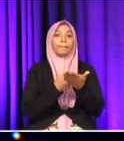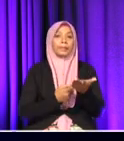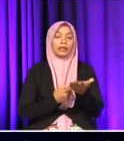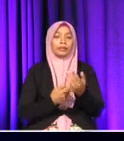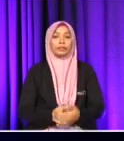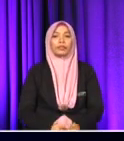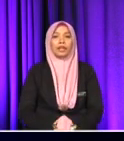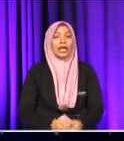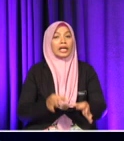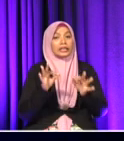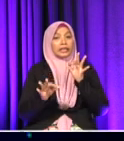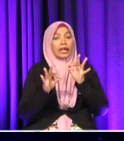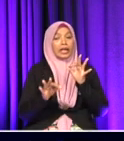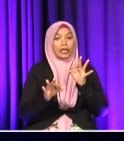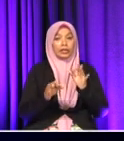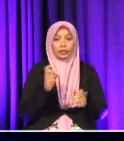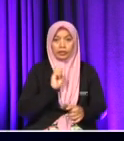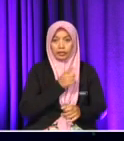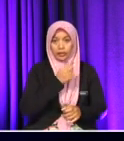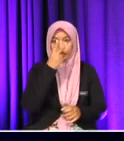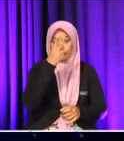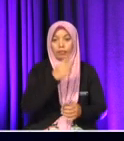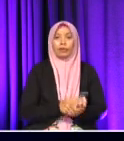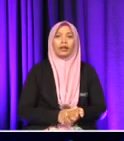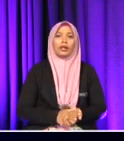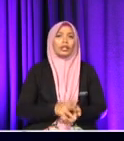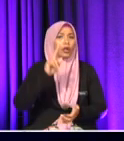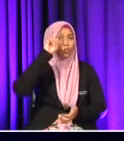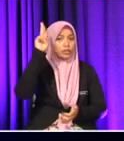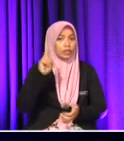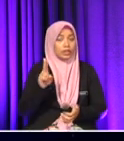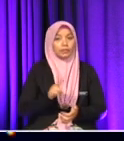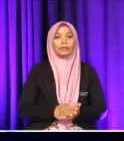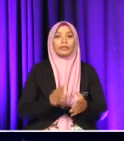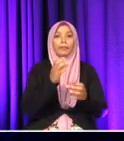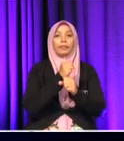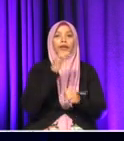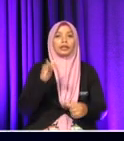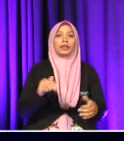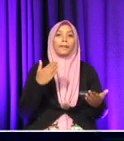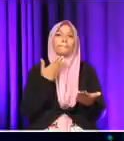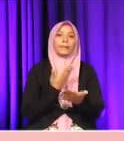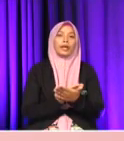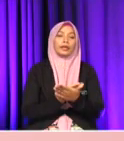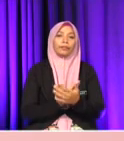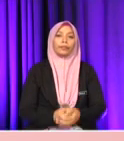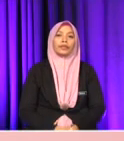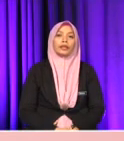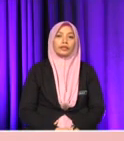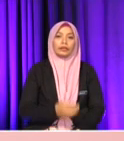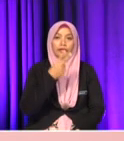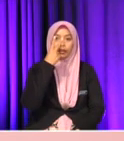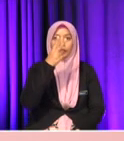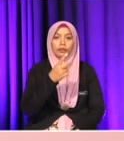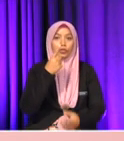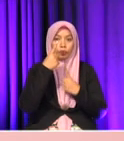kalau di dalam tafsiran Insyaallah dapat mereka yang baik juga oke kajian lapangan lah karena yang kecil dan